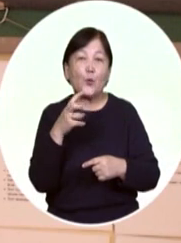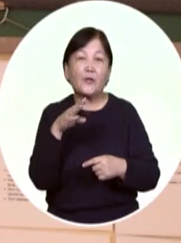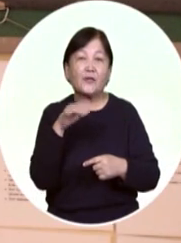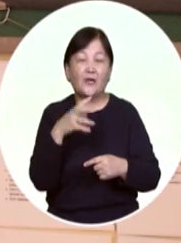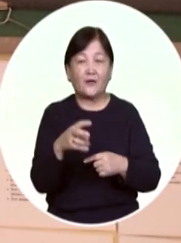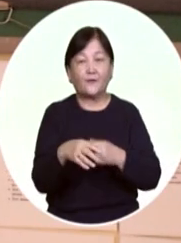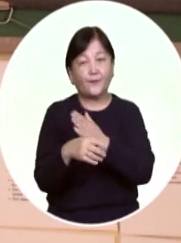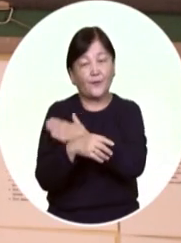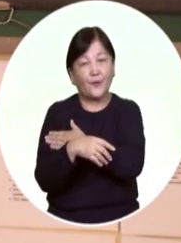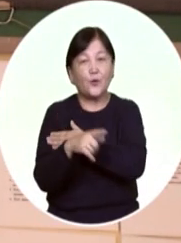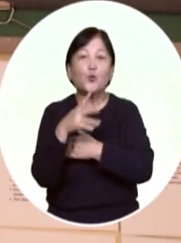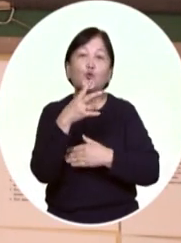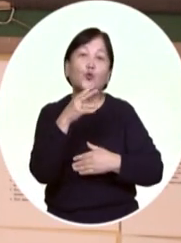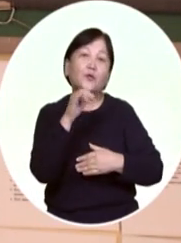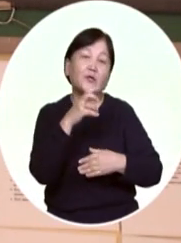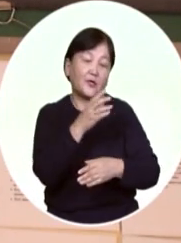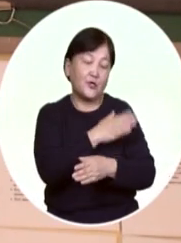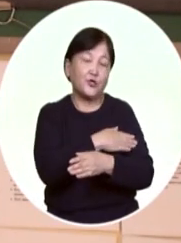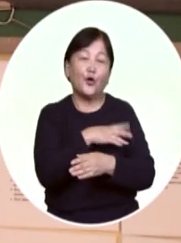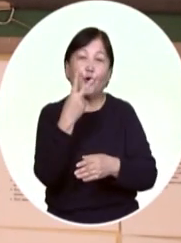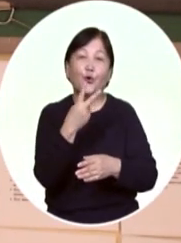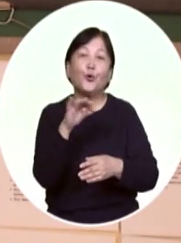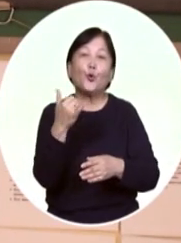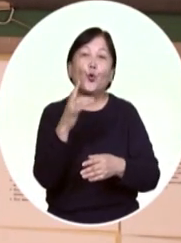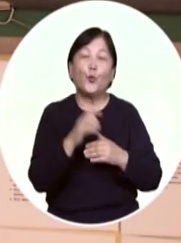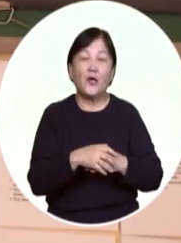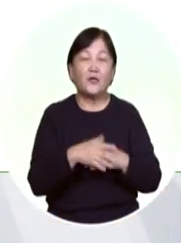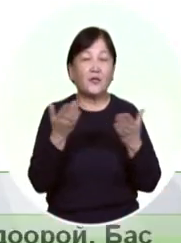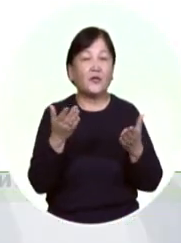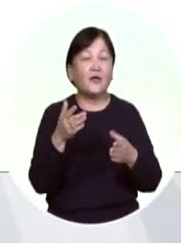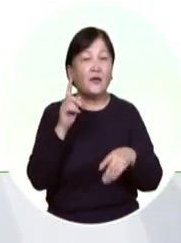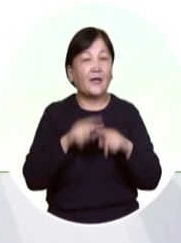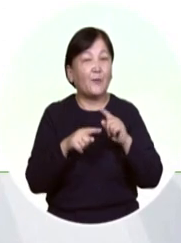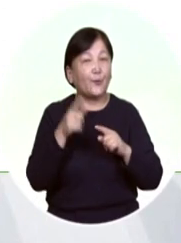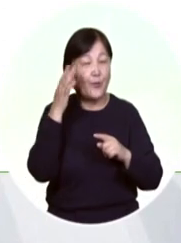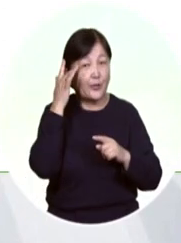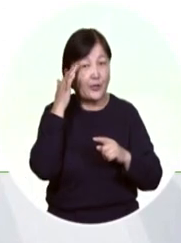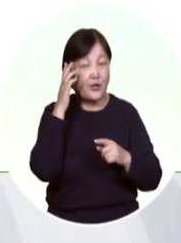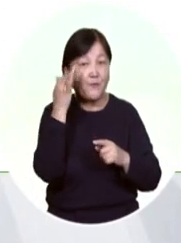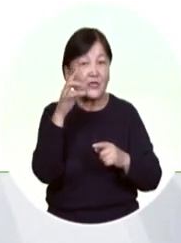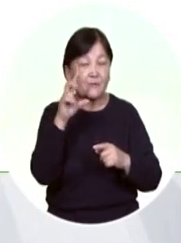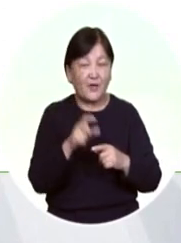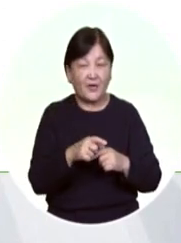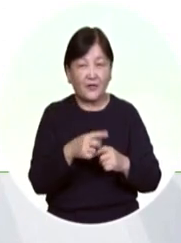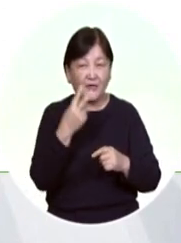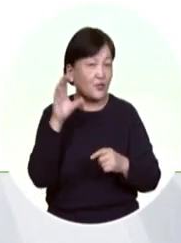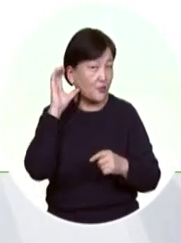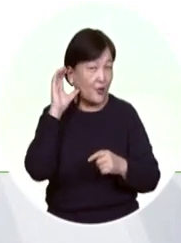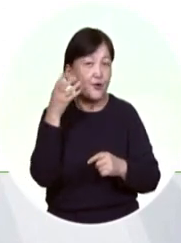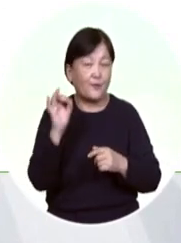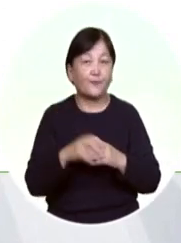байв, тэд ямар үзэл бодлыг баримтлж түүнийг одоо судалж үзгээе.